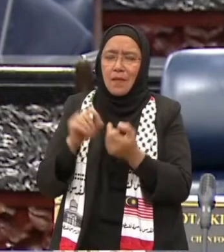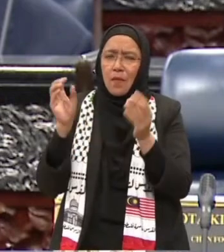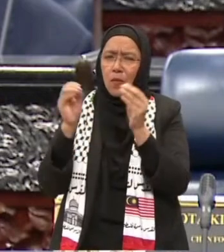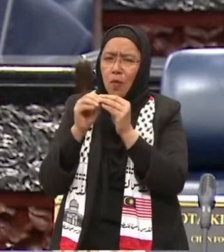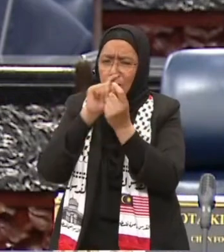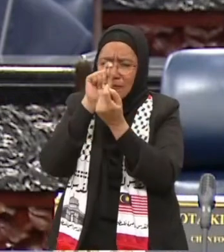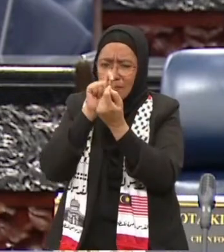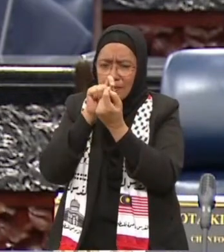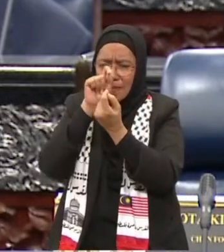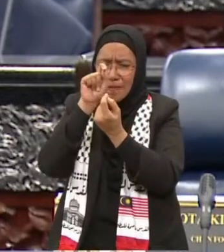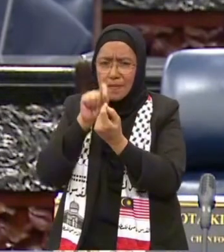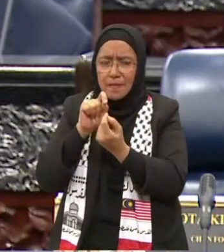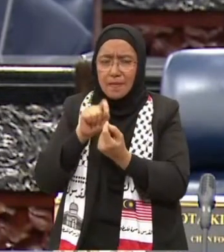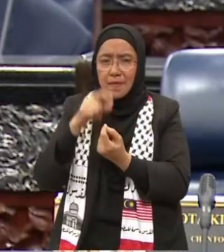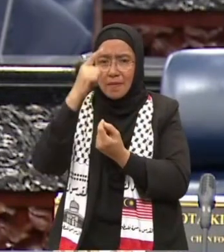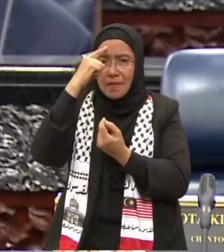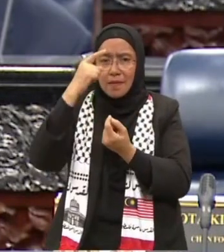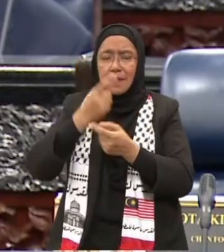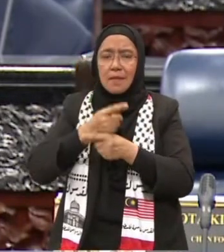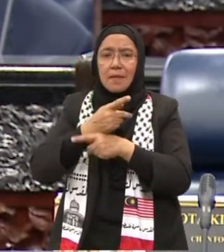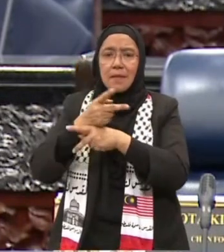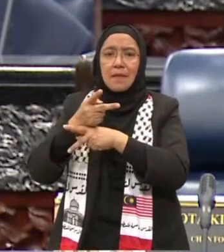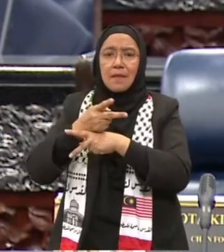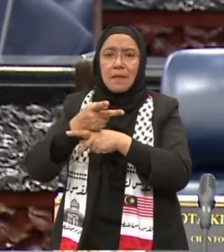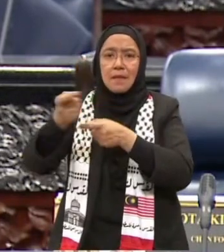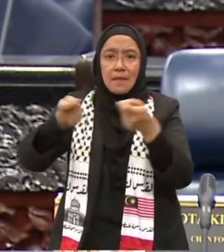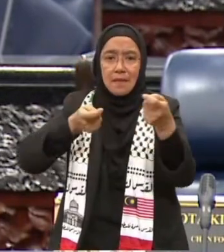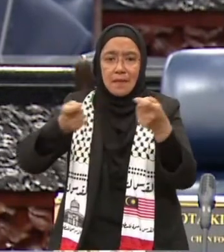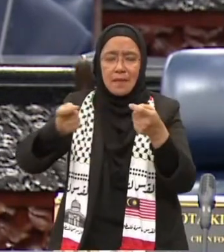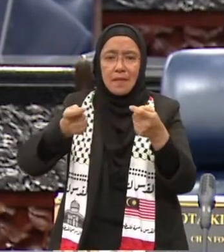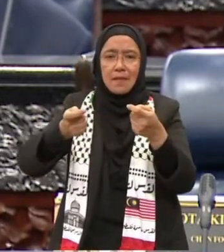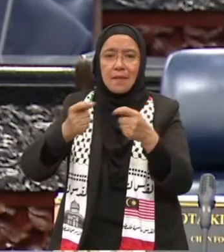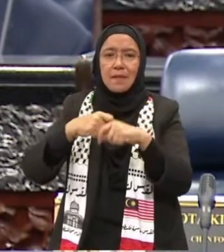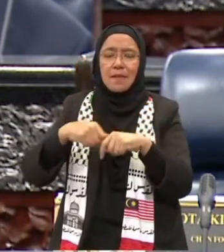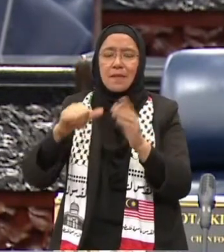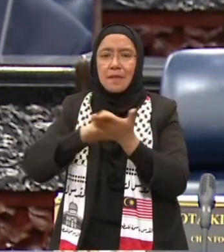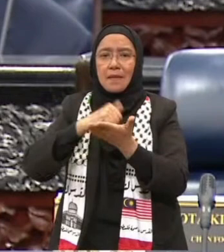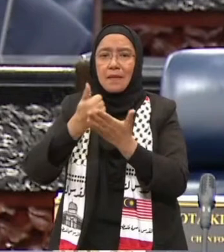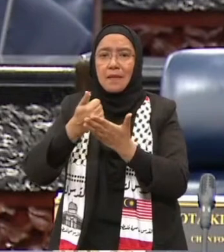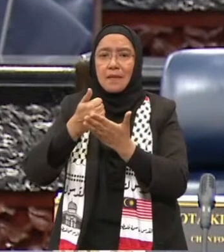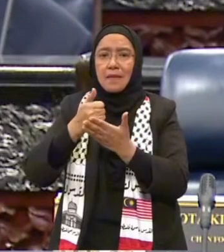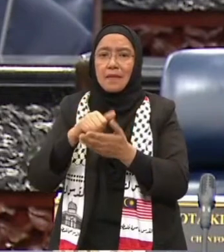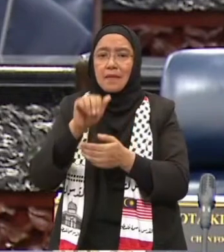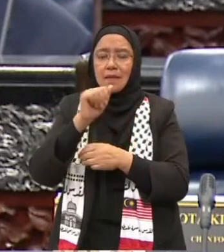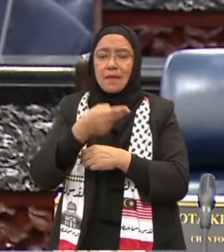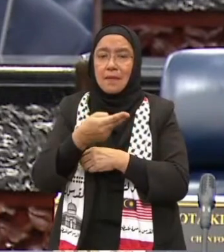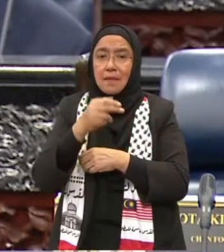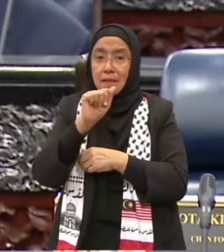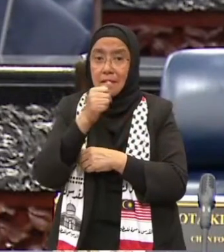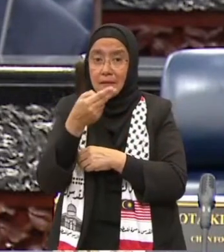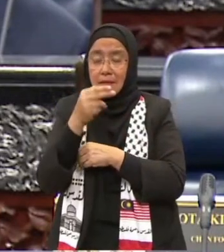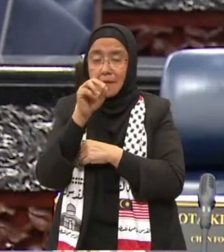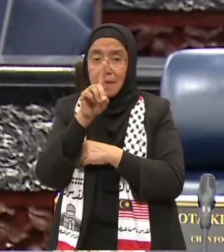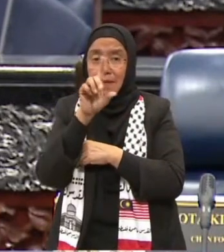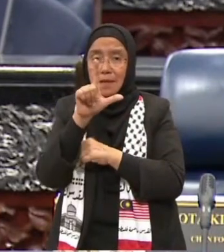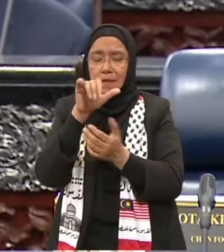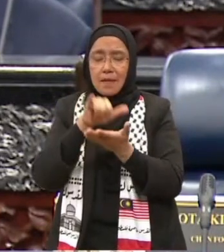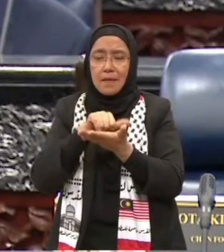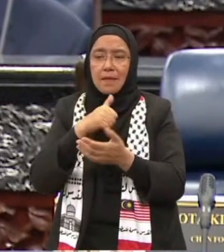itu sendiri. Dan yang terakhir sekali dalam soal bagaimana untuk kita senarai hitamkan, memang itu antara pertimbangan yang